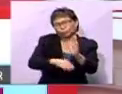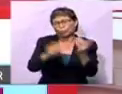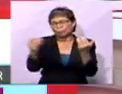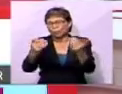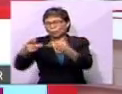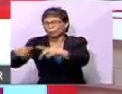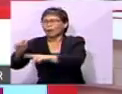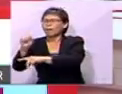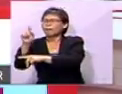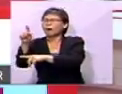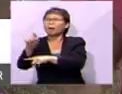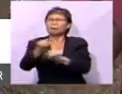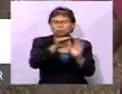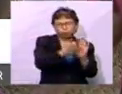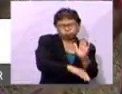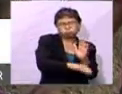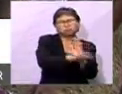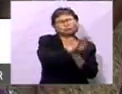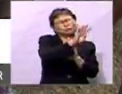harga pasaran.